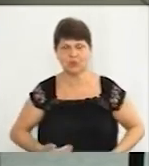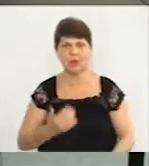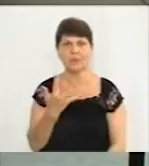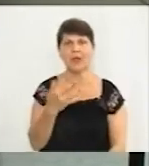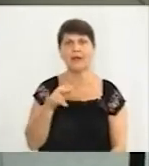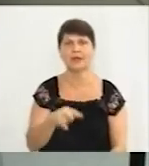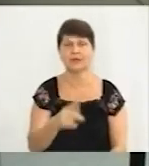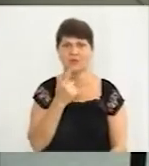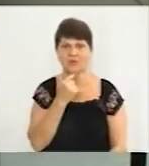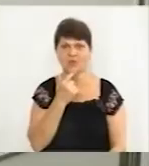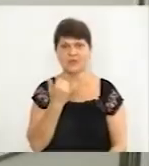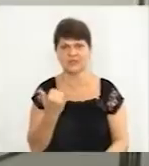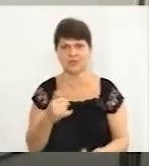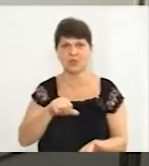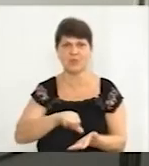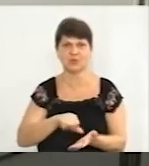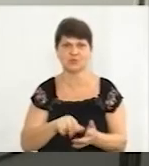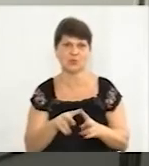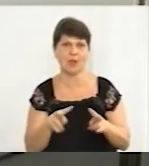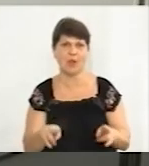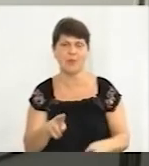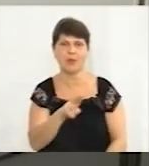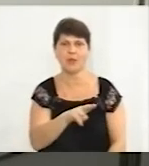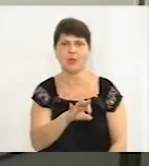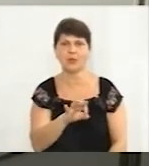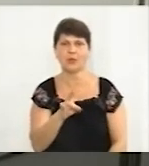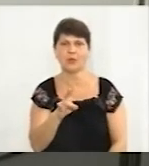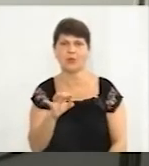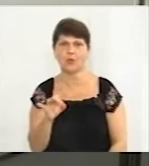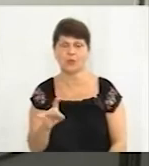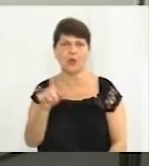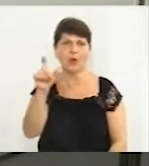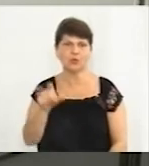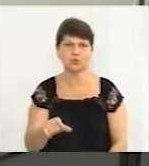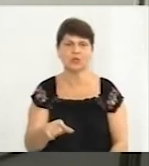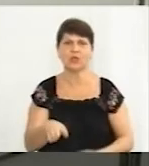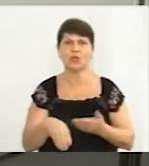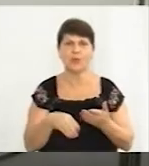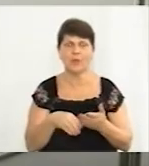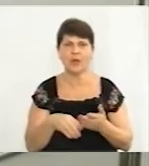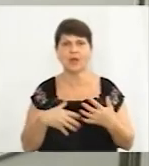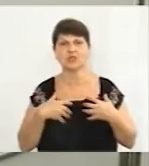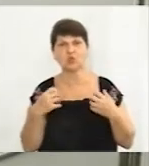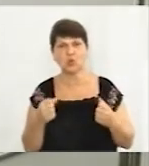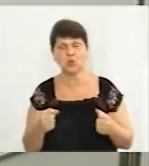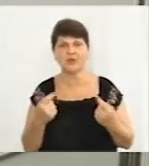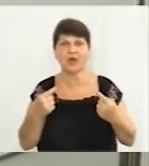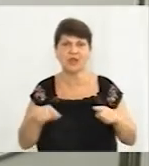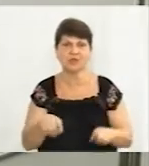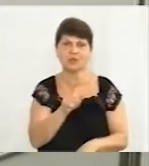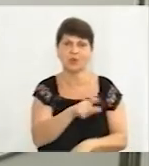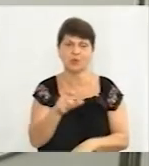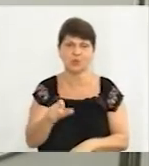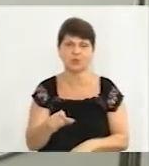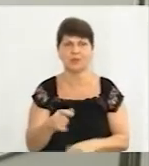теж у якості донора. Людина здорова, нормальна, може допомогти іншій людині. Та й для